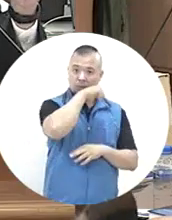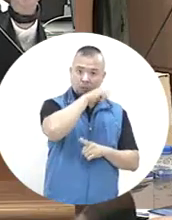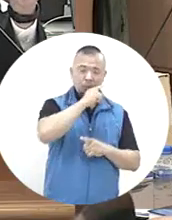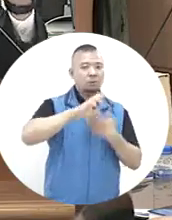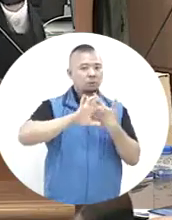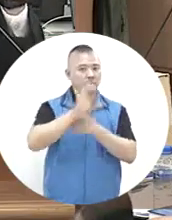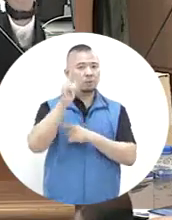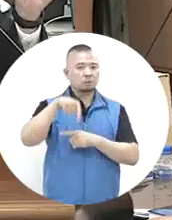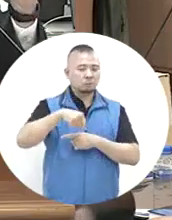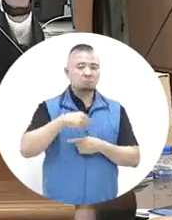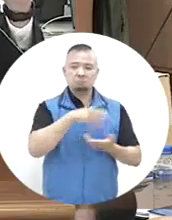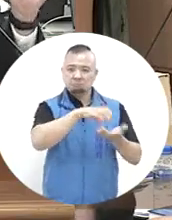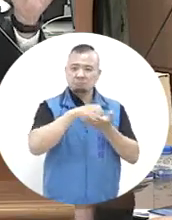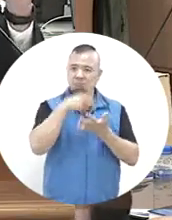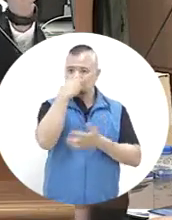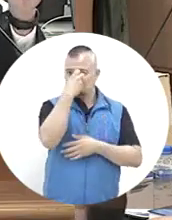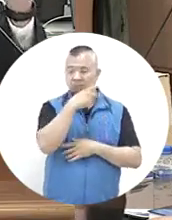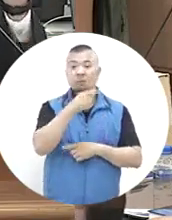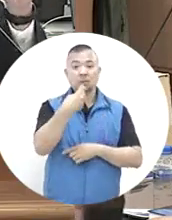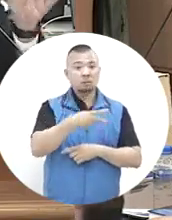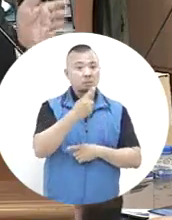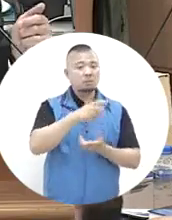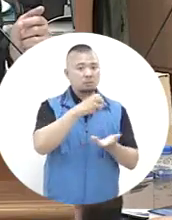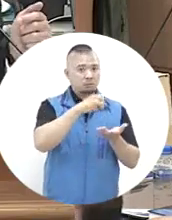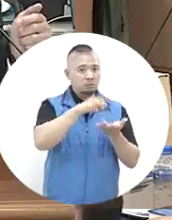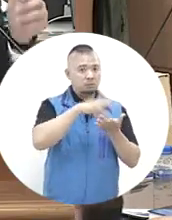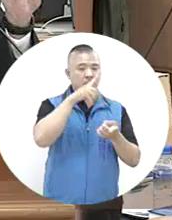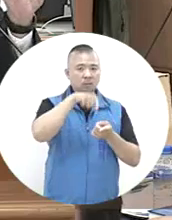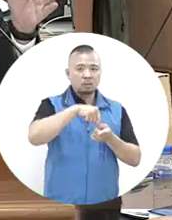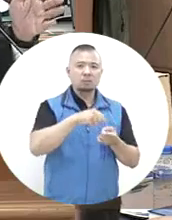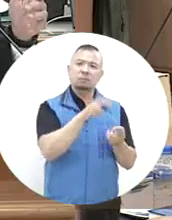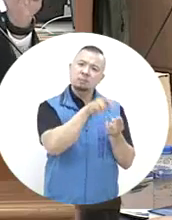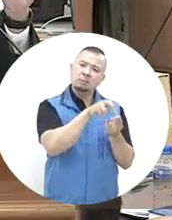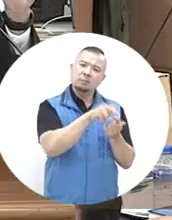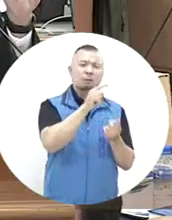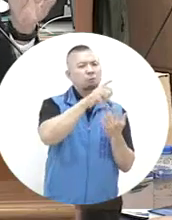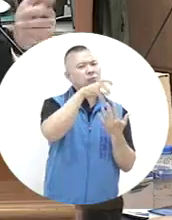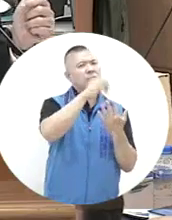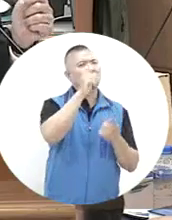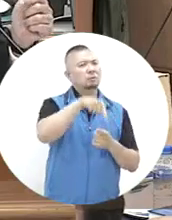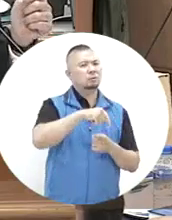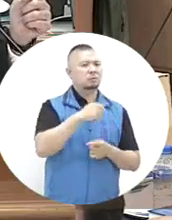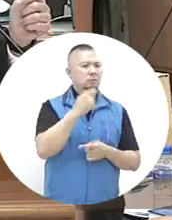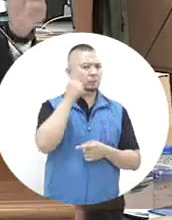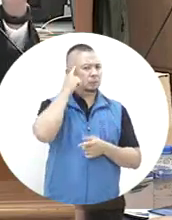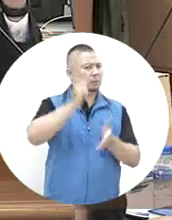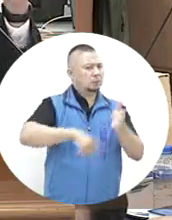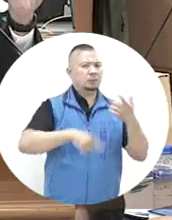安包括你要选址，我们要干单啦，选址你要考虑到